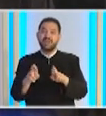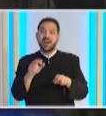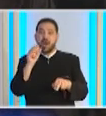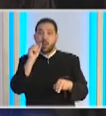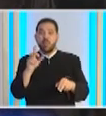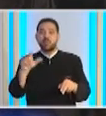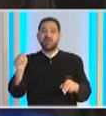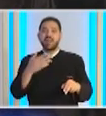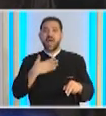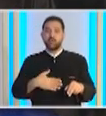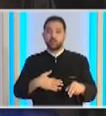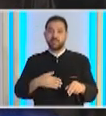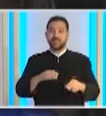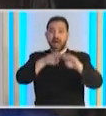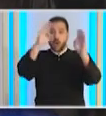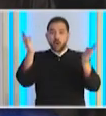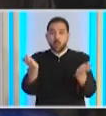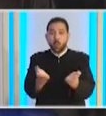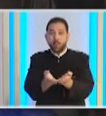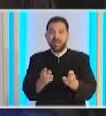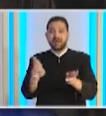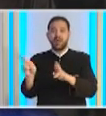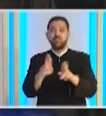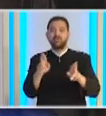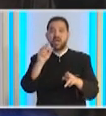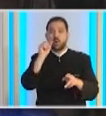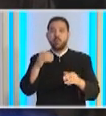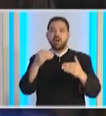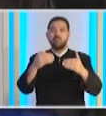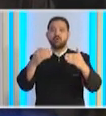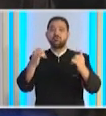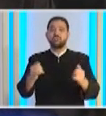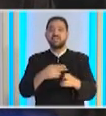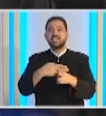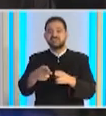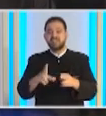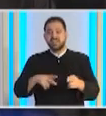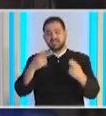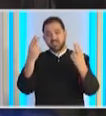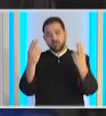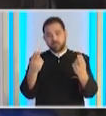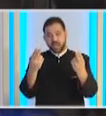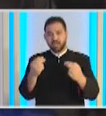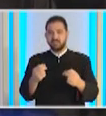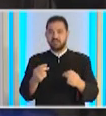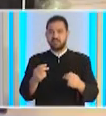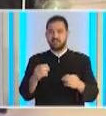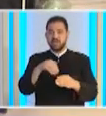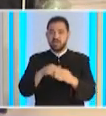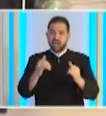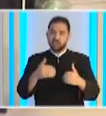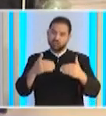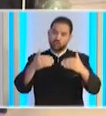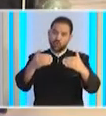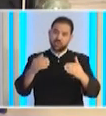la trup, raportarea omului la lume, raportarea omului la procesul acesta de săvârșire este foarte importantă, iar în